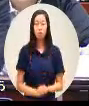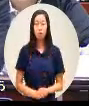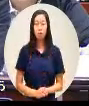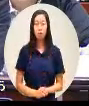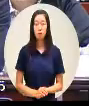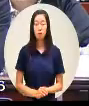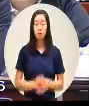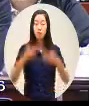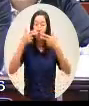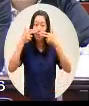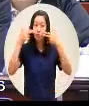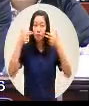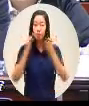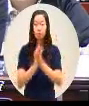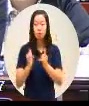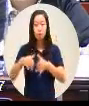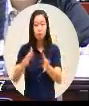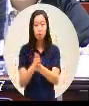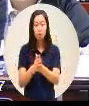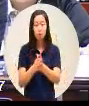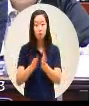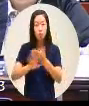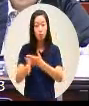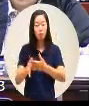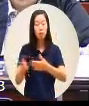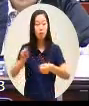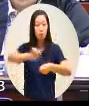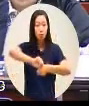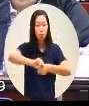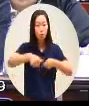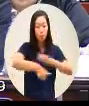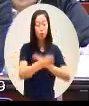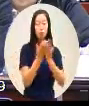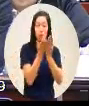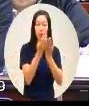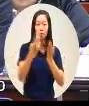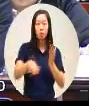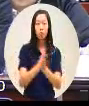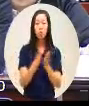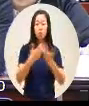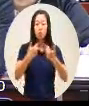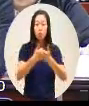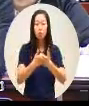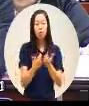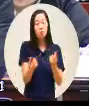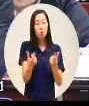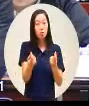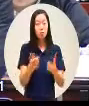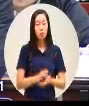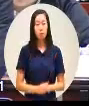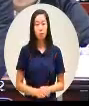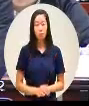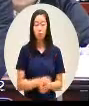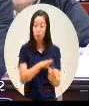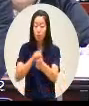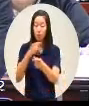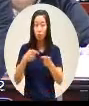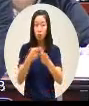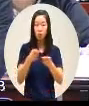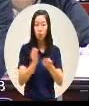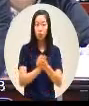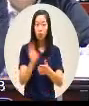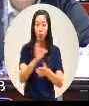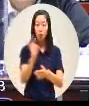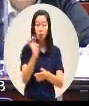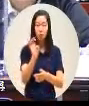可以由原住民的学生用外加的方式入学，那它机会是相当高啊。如果以它前一年的话有840